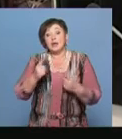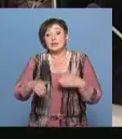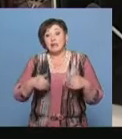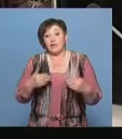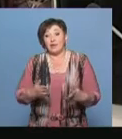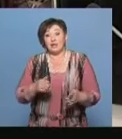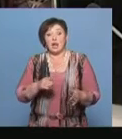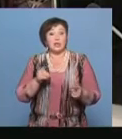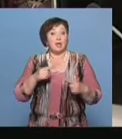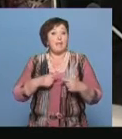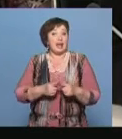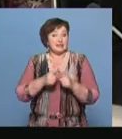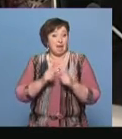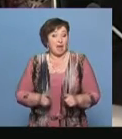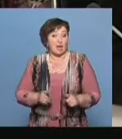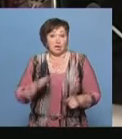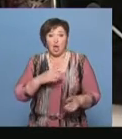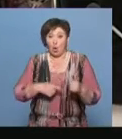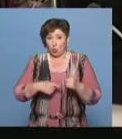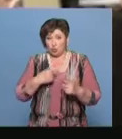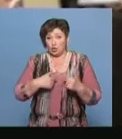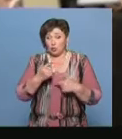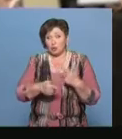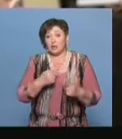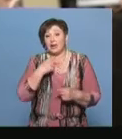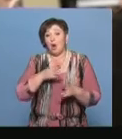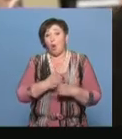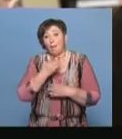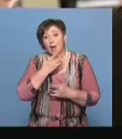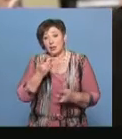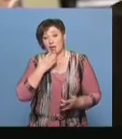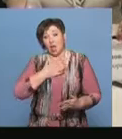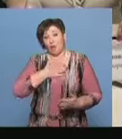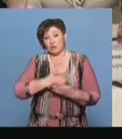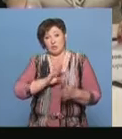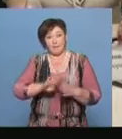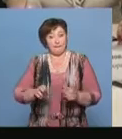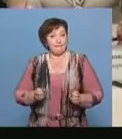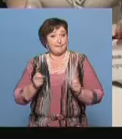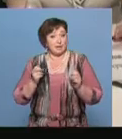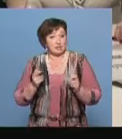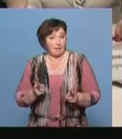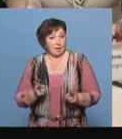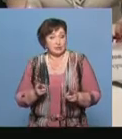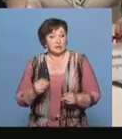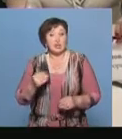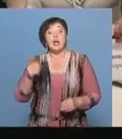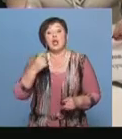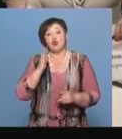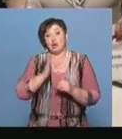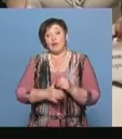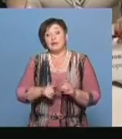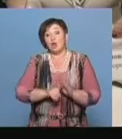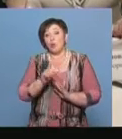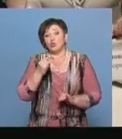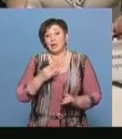– руководитель постоянной комиссии Госсовета по национальной политике и общественной безопасности Энвель Касимов. Участниками